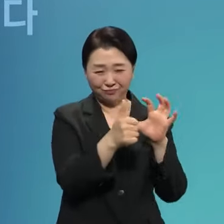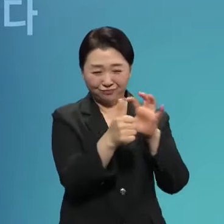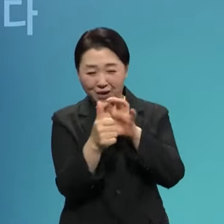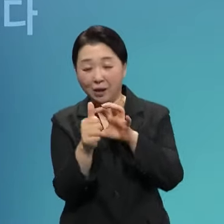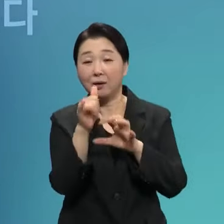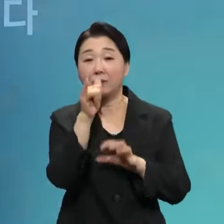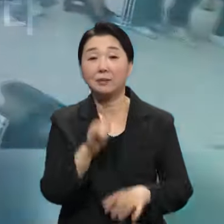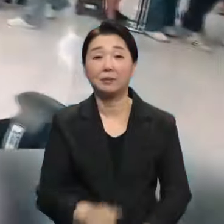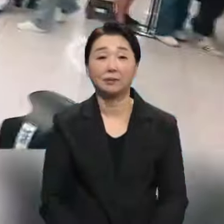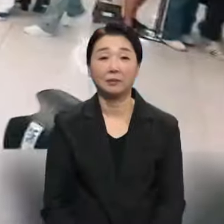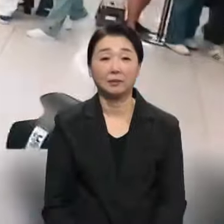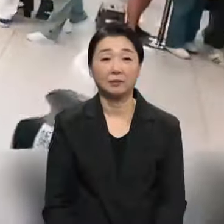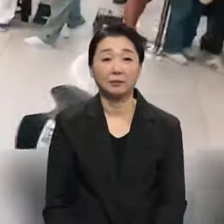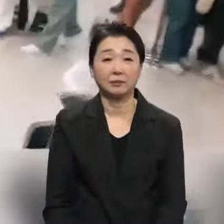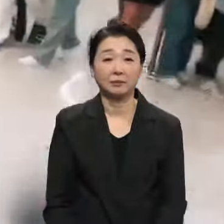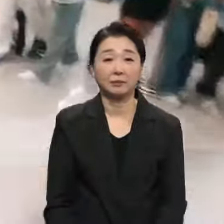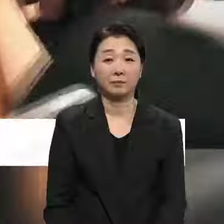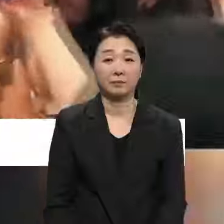몰려들었습니다.